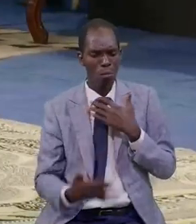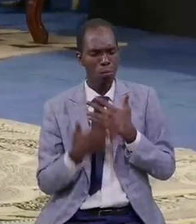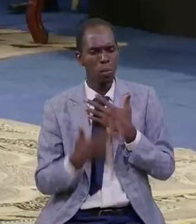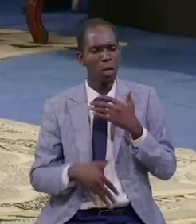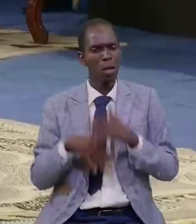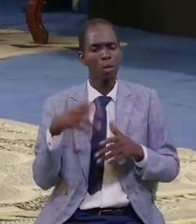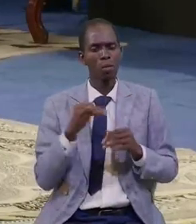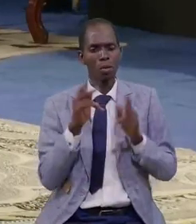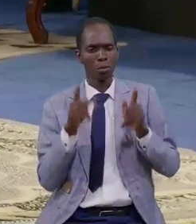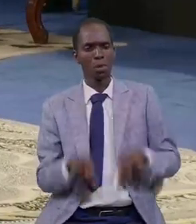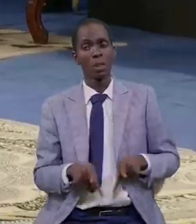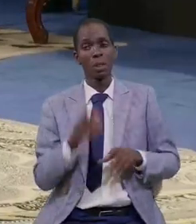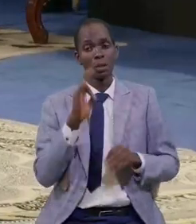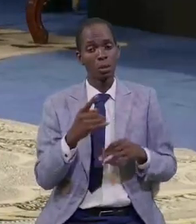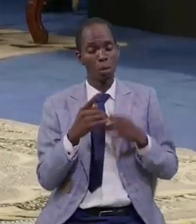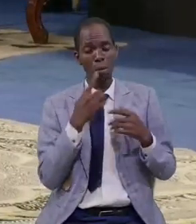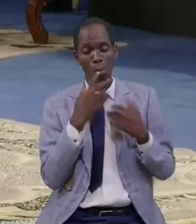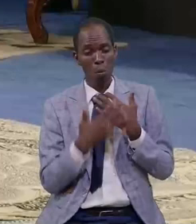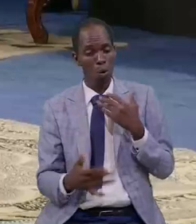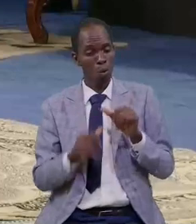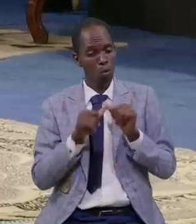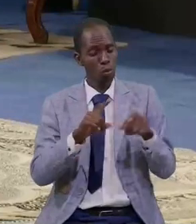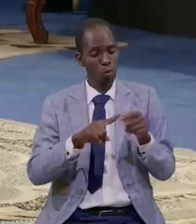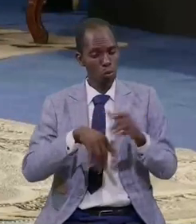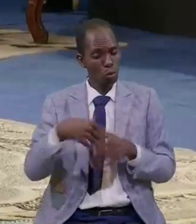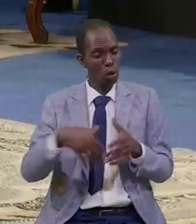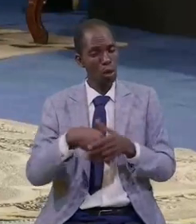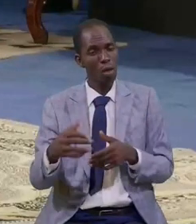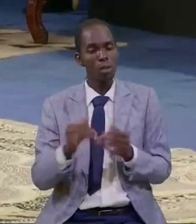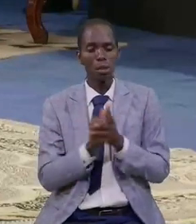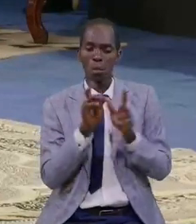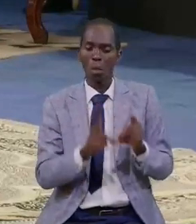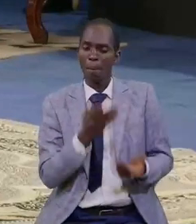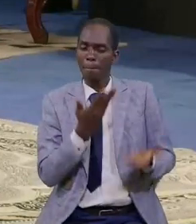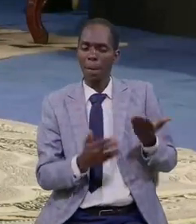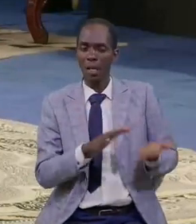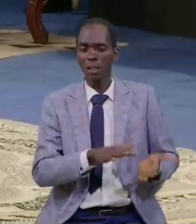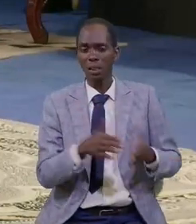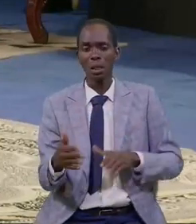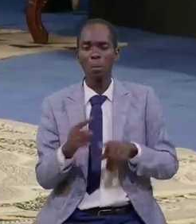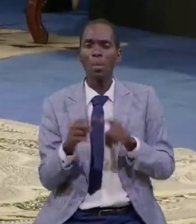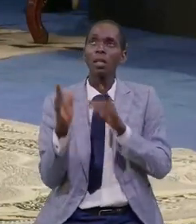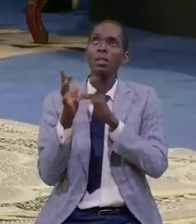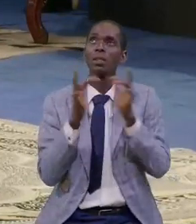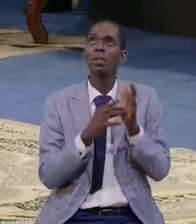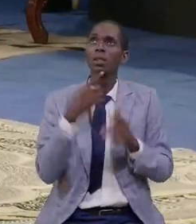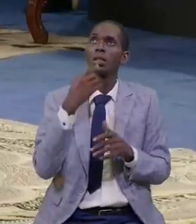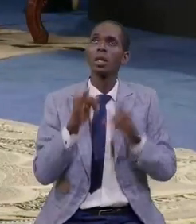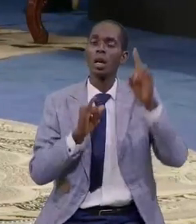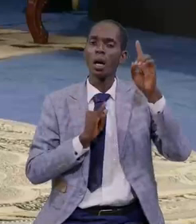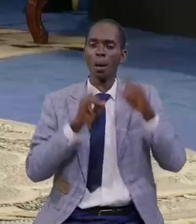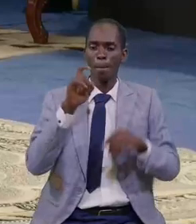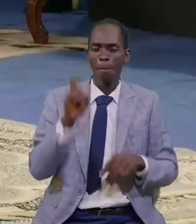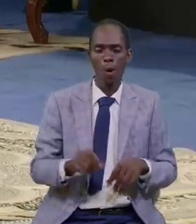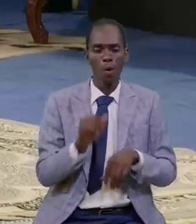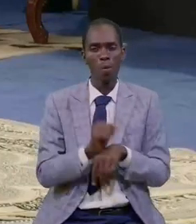et si le sang continue à couler comme ça il va mourir mais Jésus dit je dois faire et